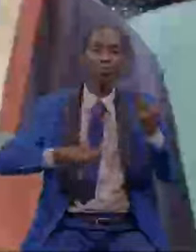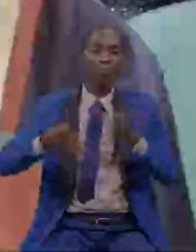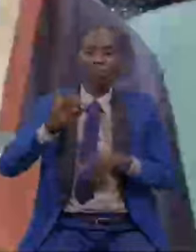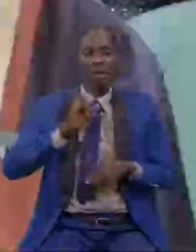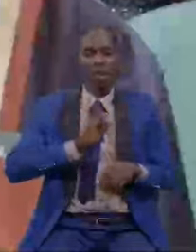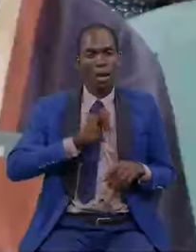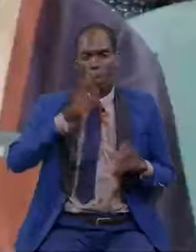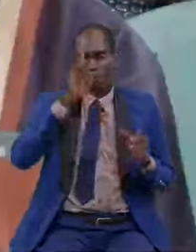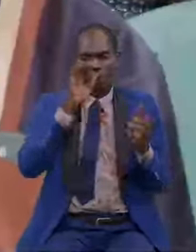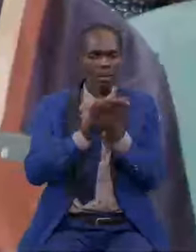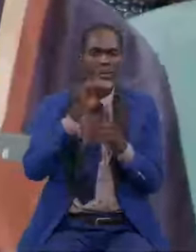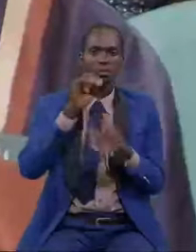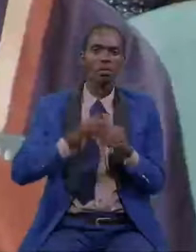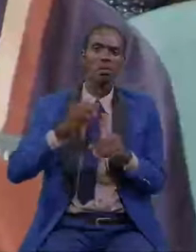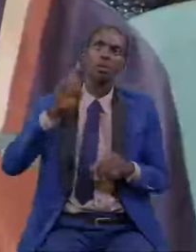Je crois en lui.